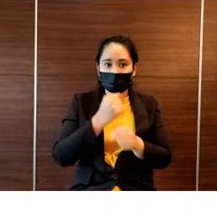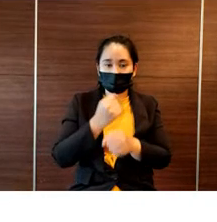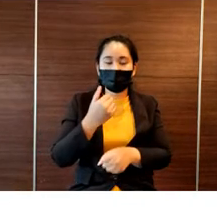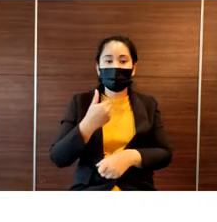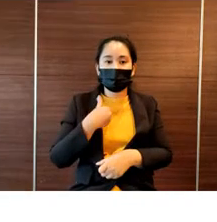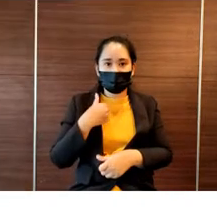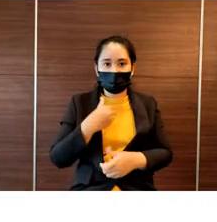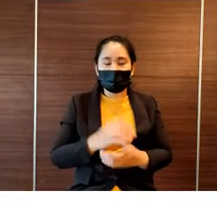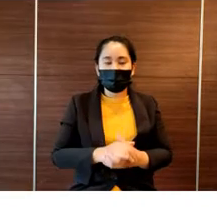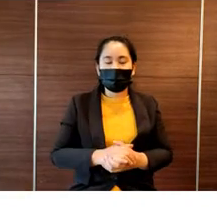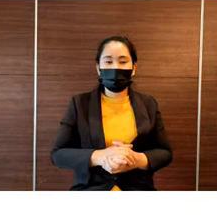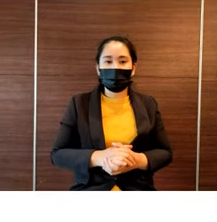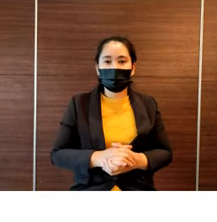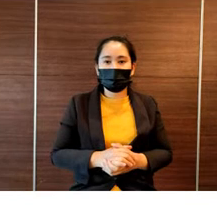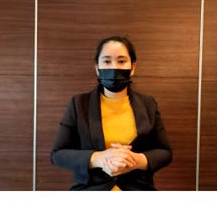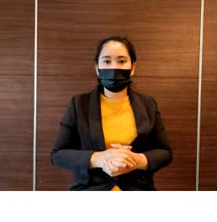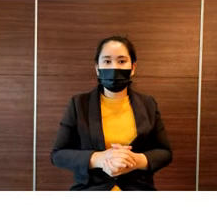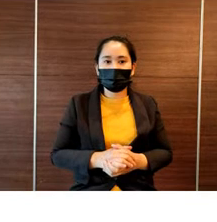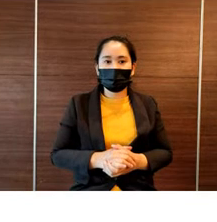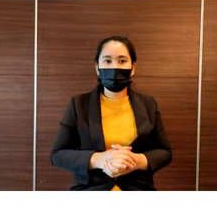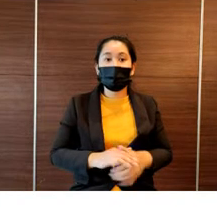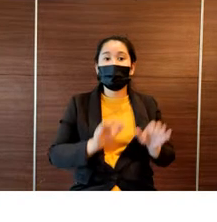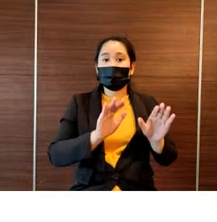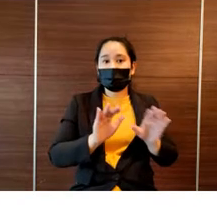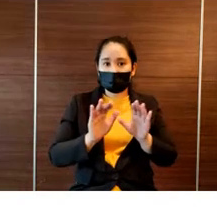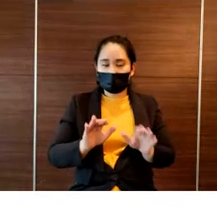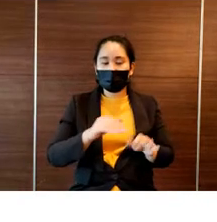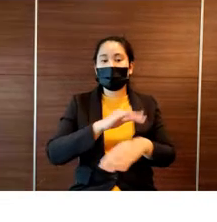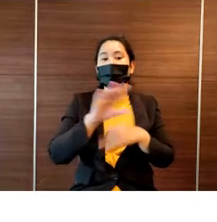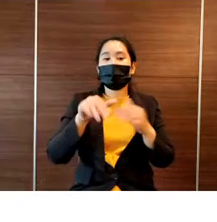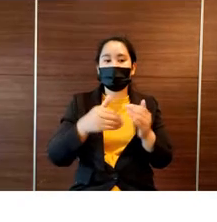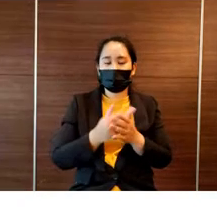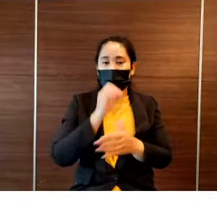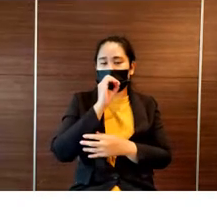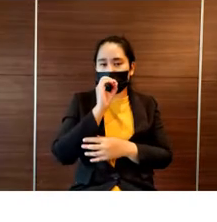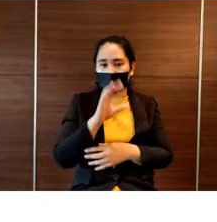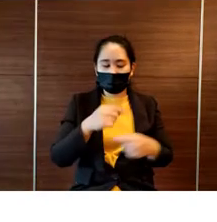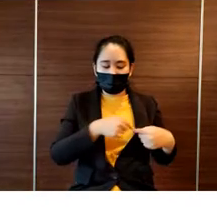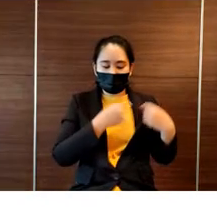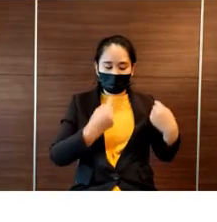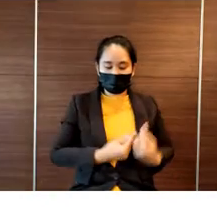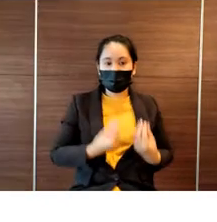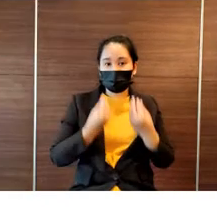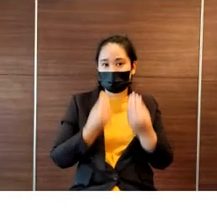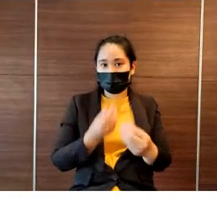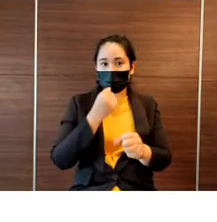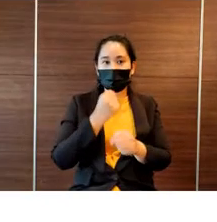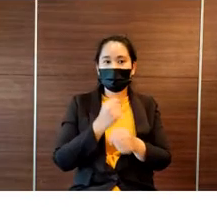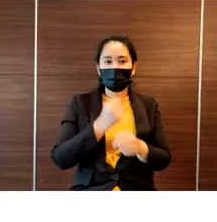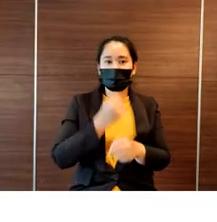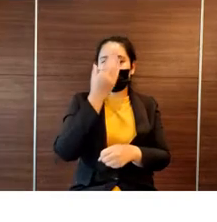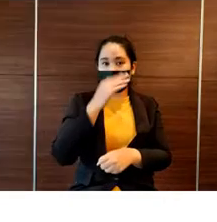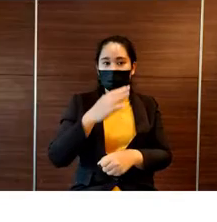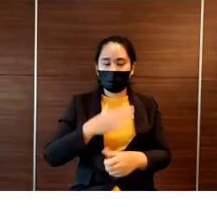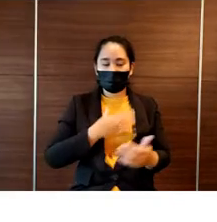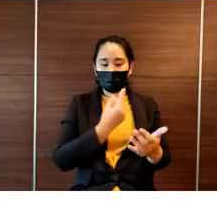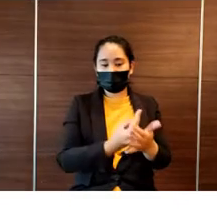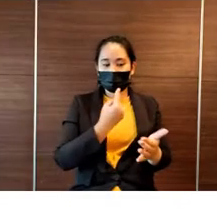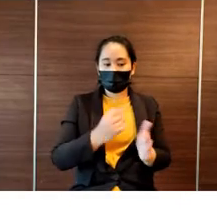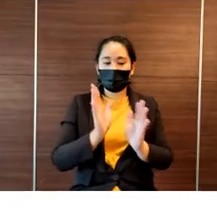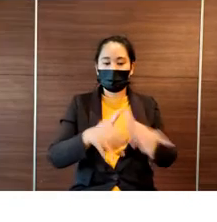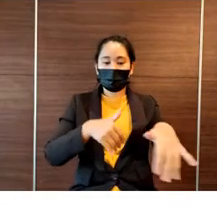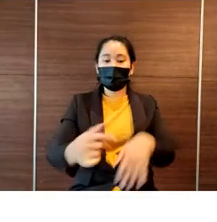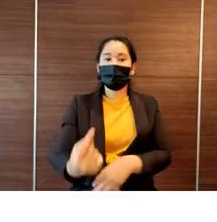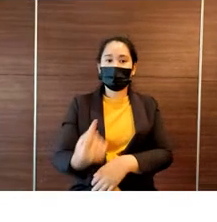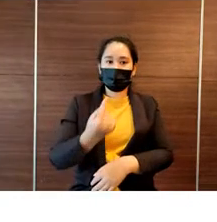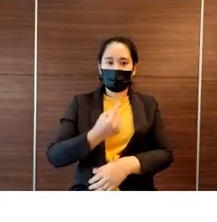แล้วก็ฝากกำลังใจครับจริงๆจากใจในฐานะที่เป็นตัวแทนของประชา